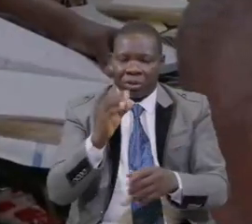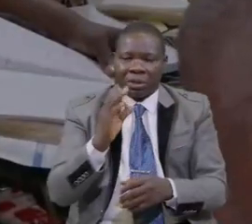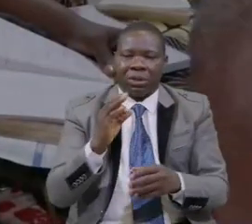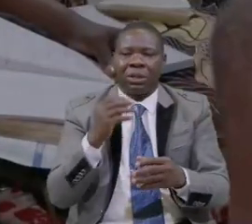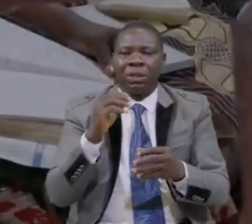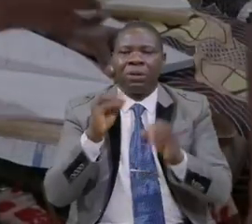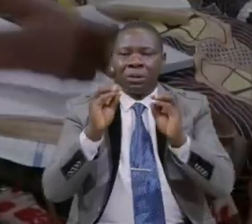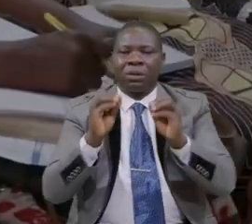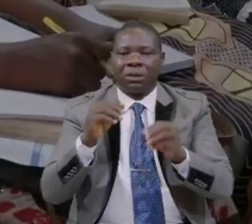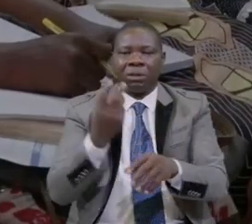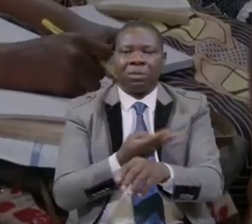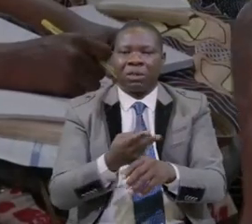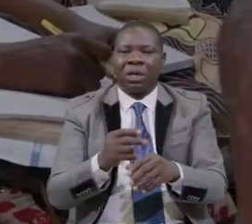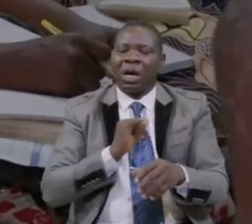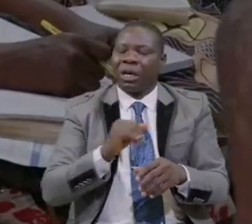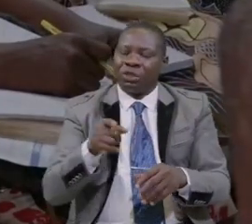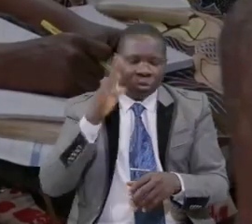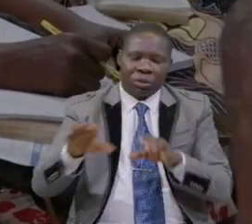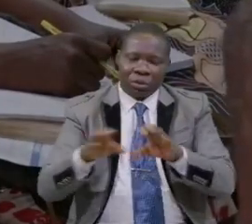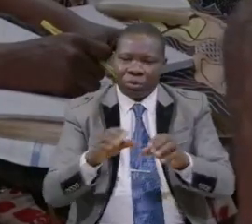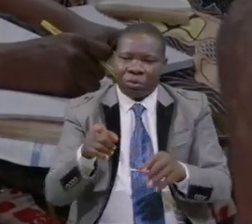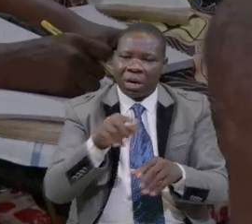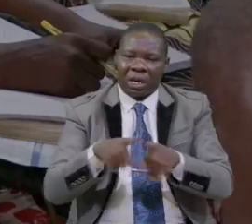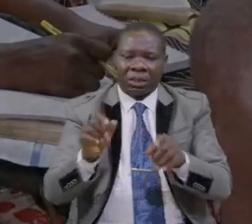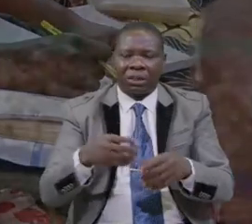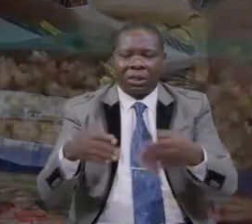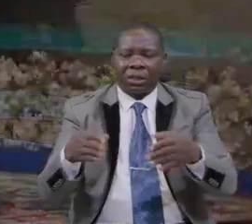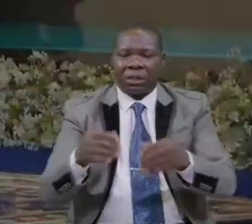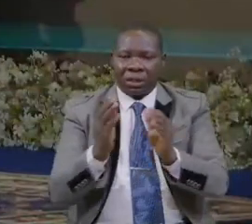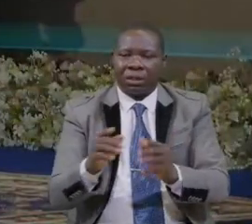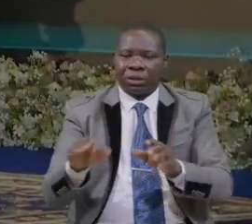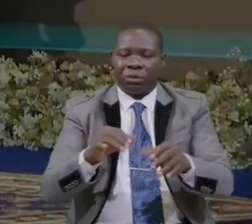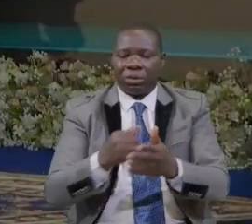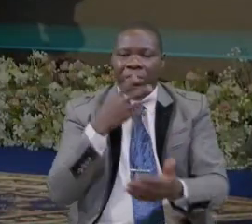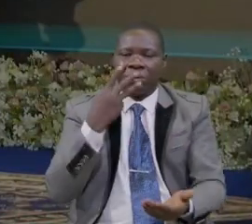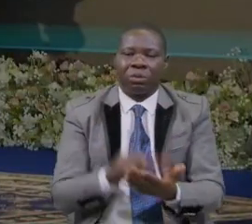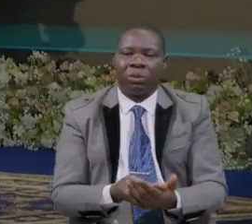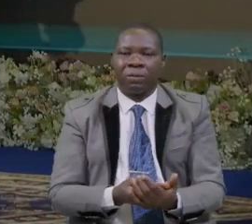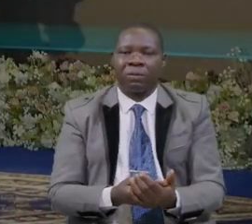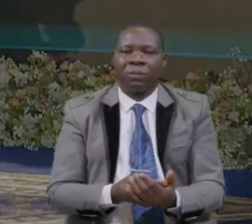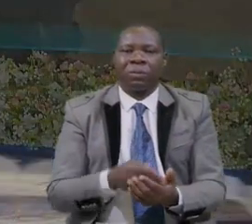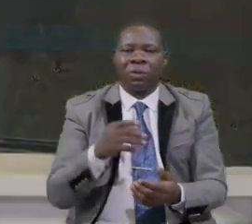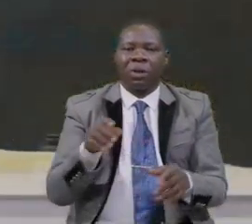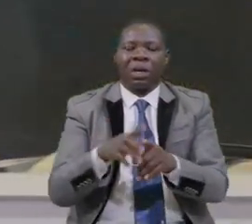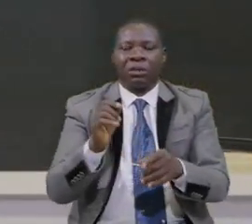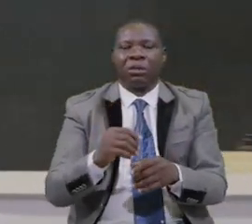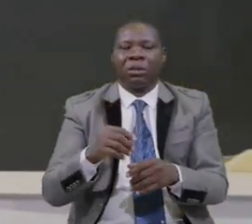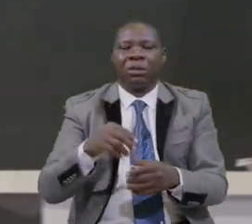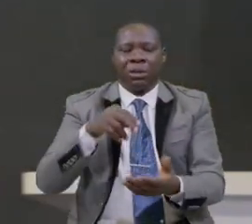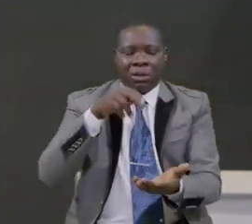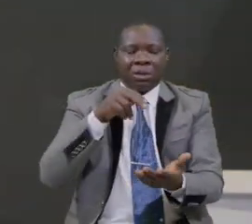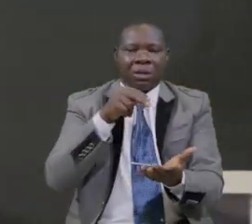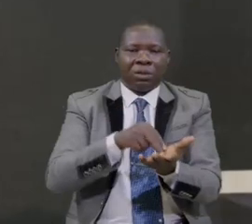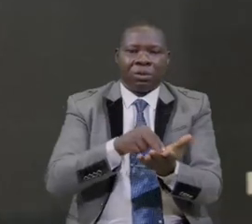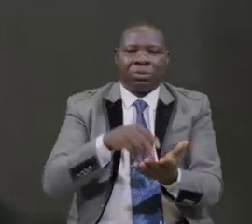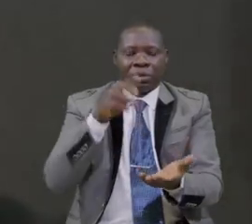feras. Tu es dans les affaires, fais le bien. Tu es infirmière, fais le bien. Si tu es docteur,